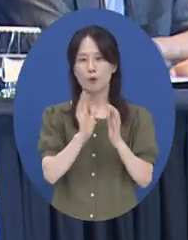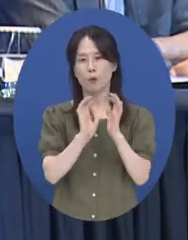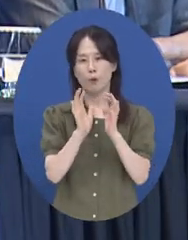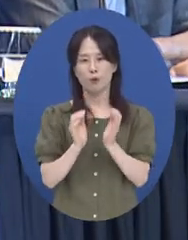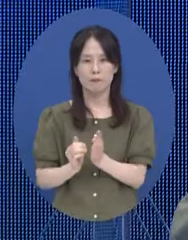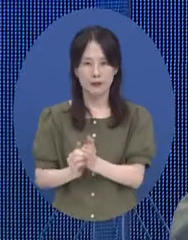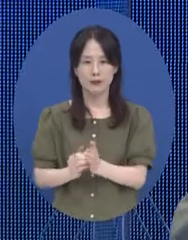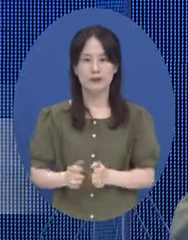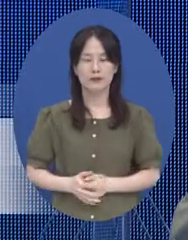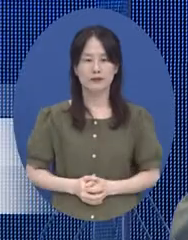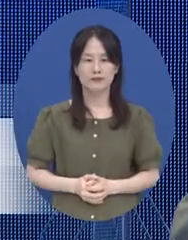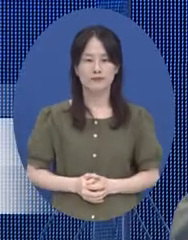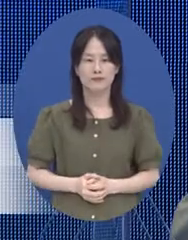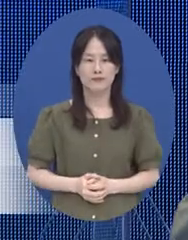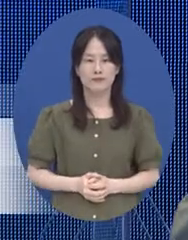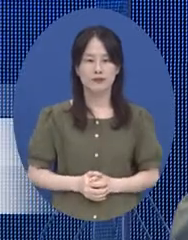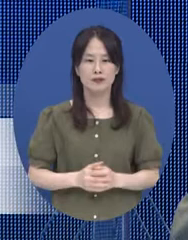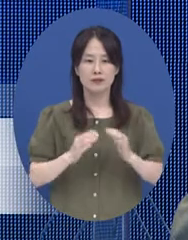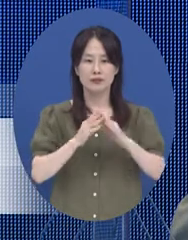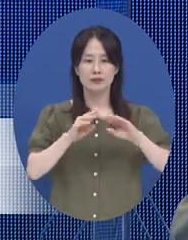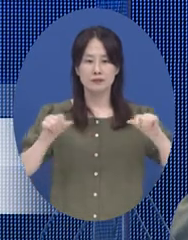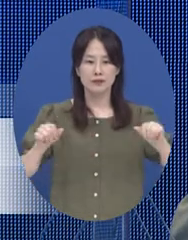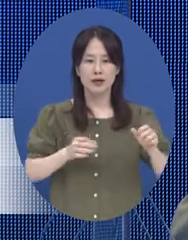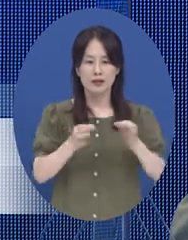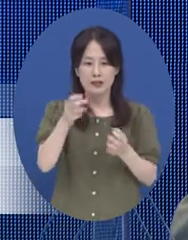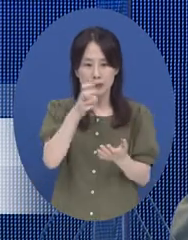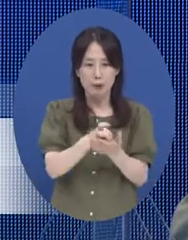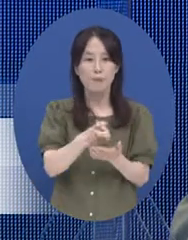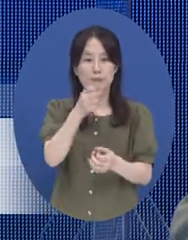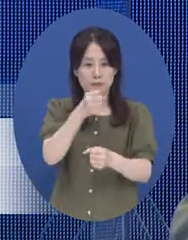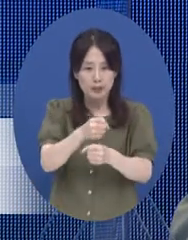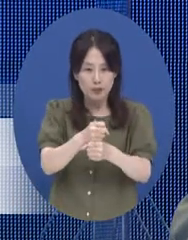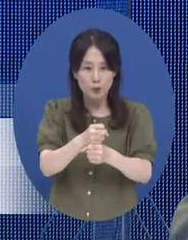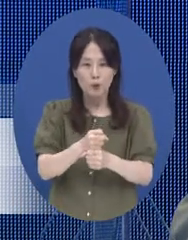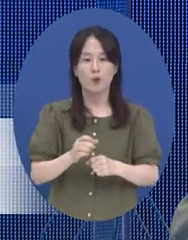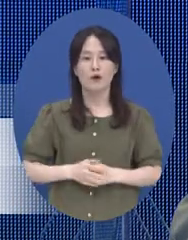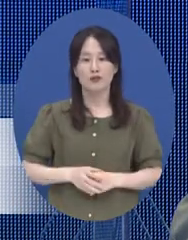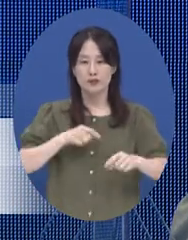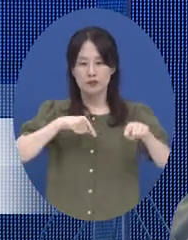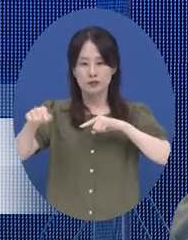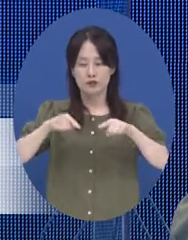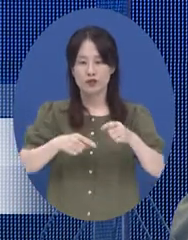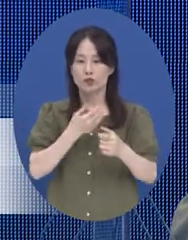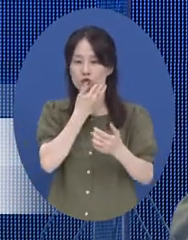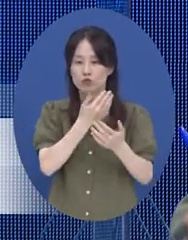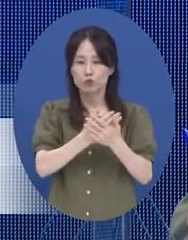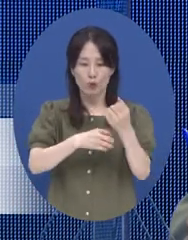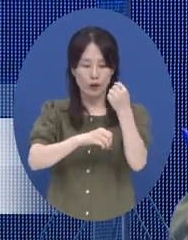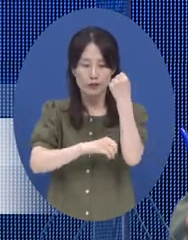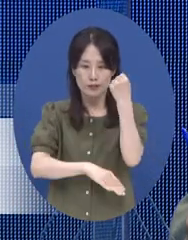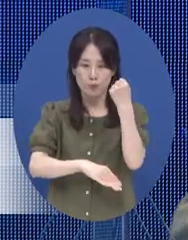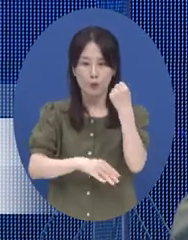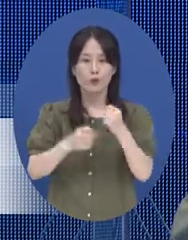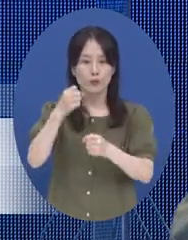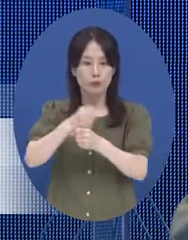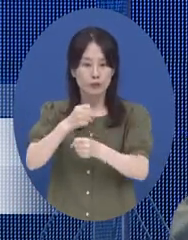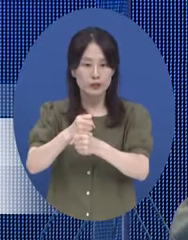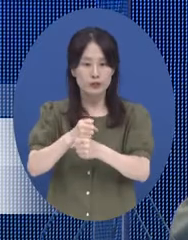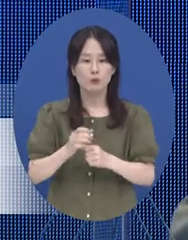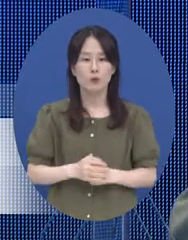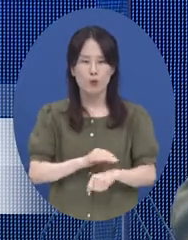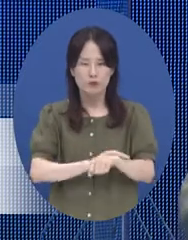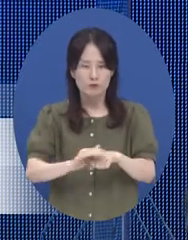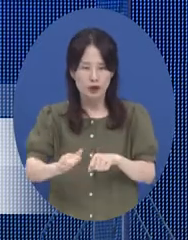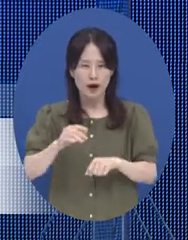진행됐습니다. 부동산 시장법을 제정해서 부동산 정책의 컨트롤 타워를 구축하고